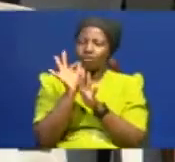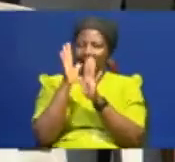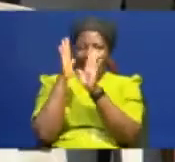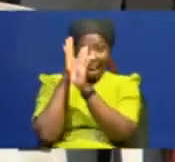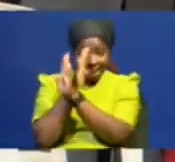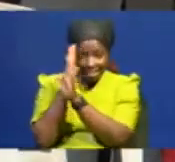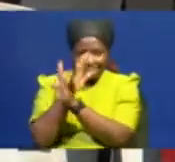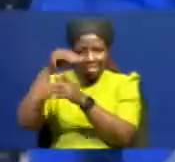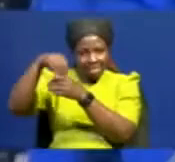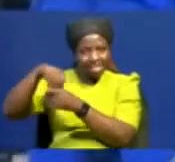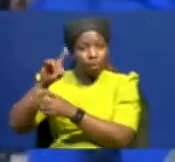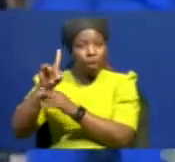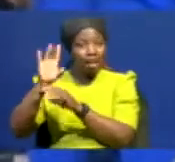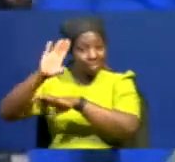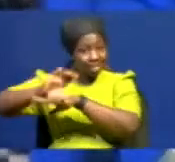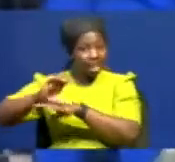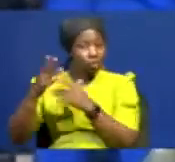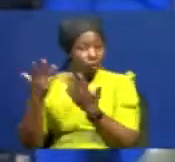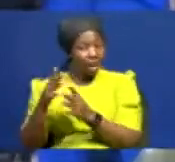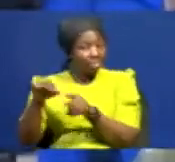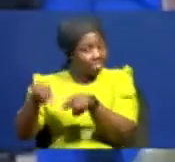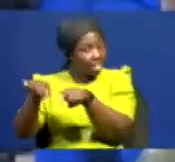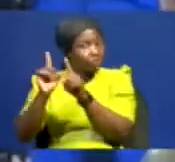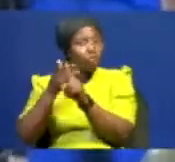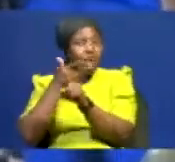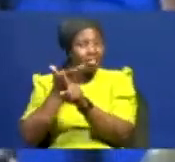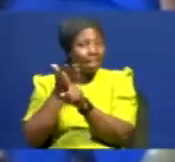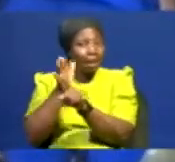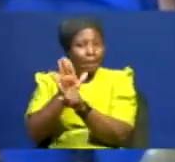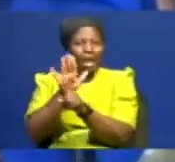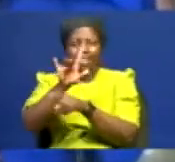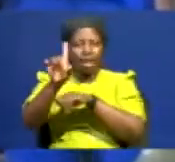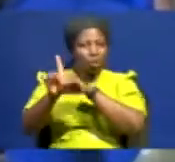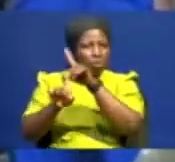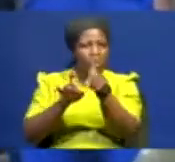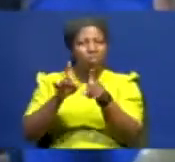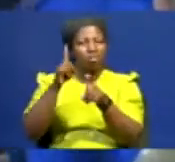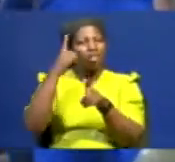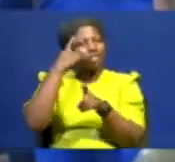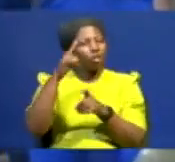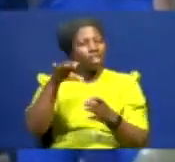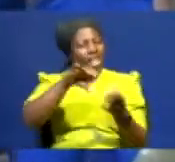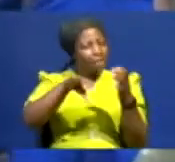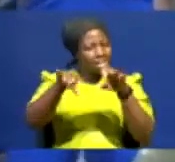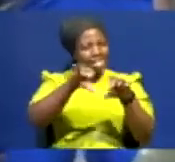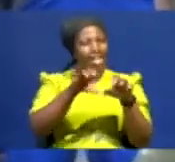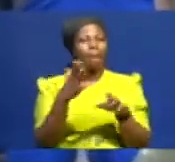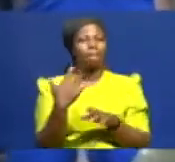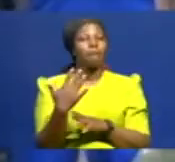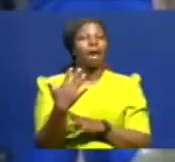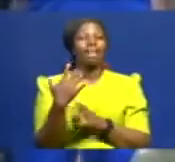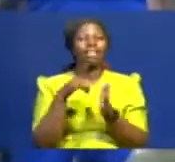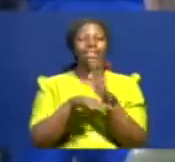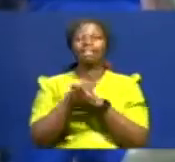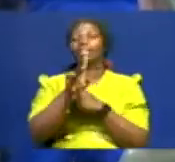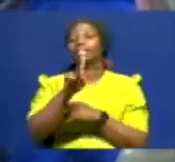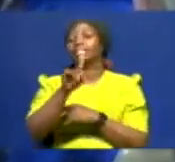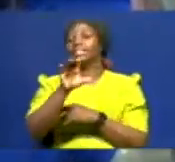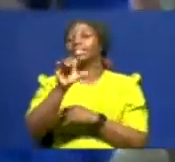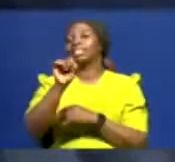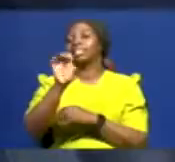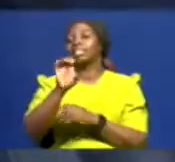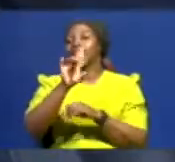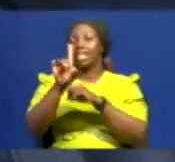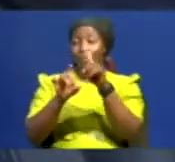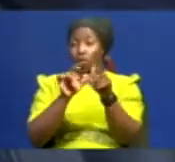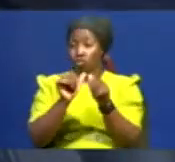katika kanisa moja walipokuwa wakijibu maswali ya karatasi la kemia kwenye mtihani huo wa KCSE